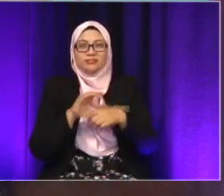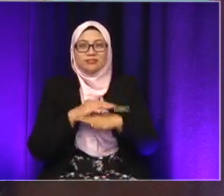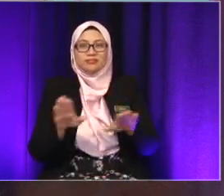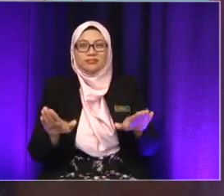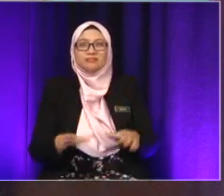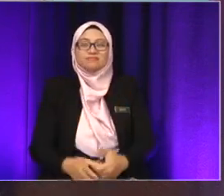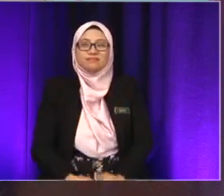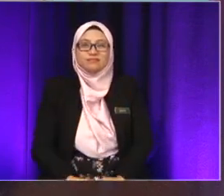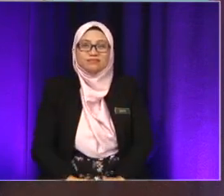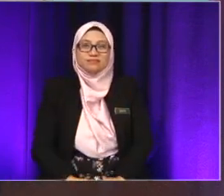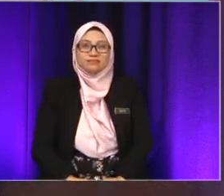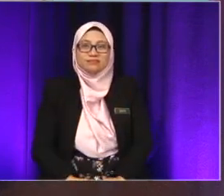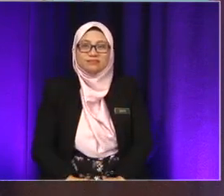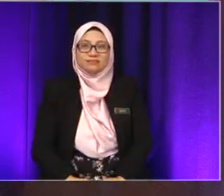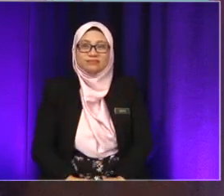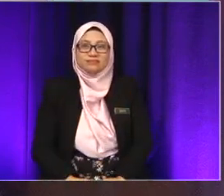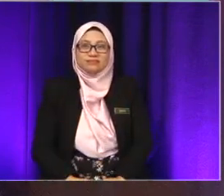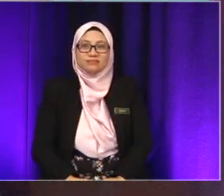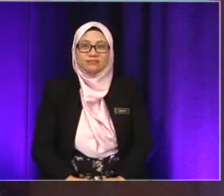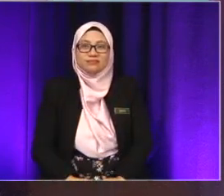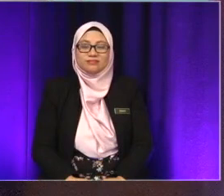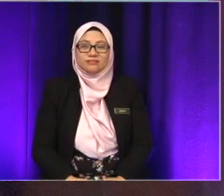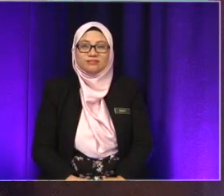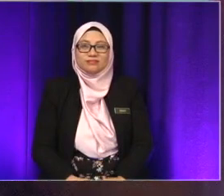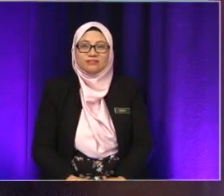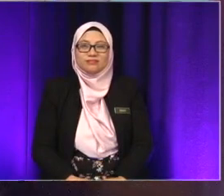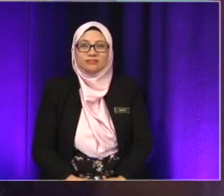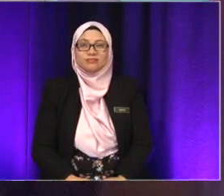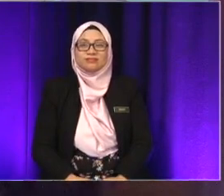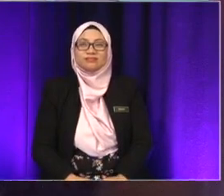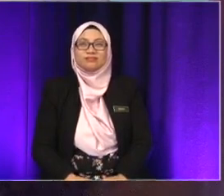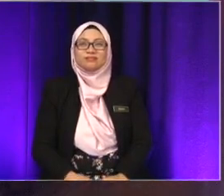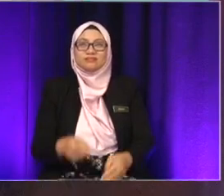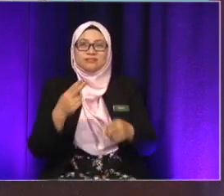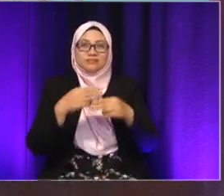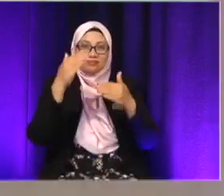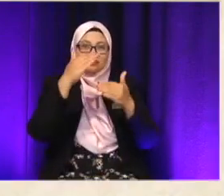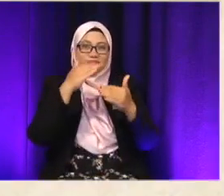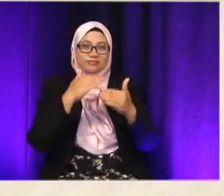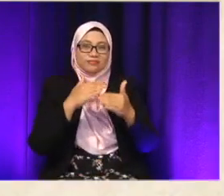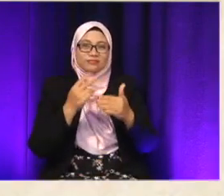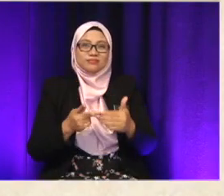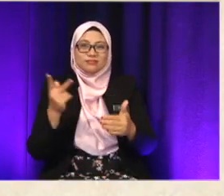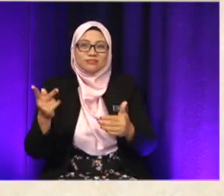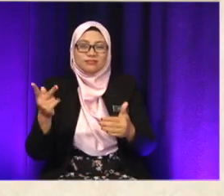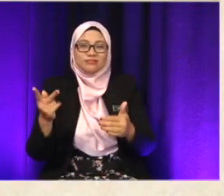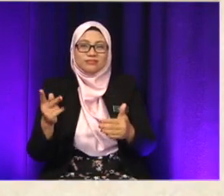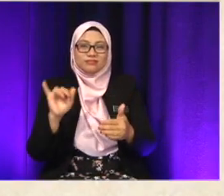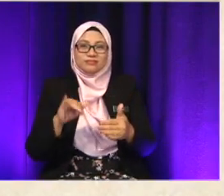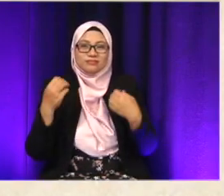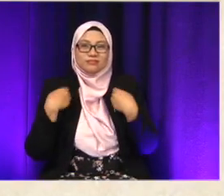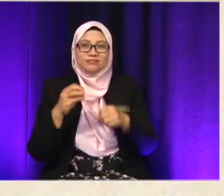tengok Okey, boleh tak senaraikan komponen terdapat dalam sistem hidrolik? Boleh tak? Boleh cikgu, kita cuba.